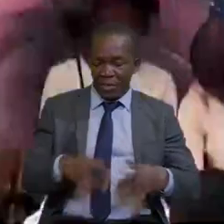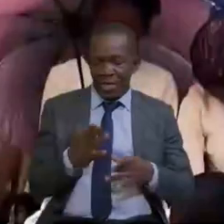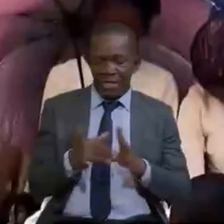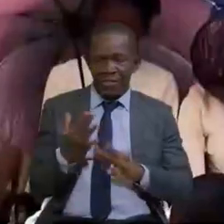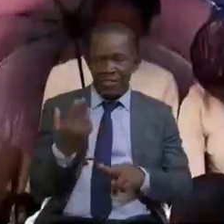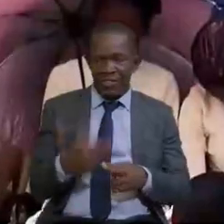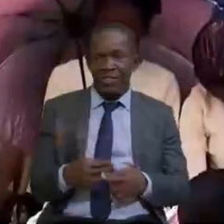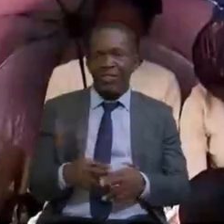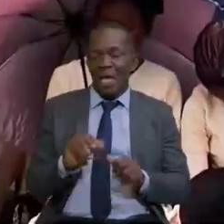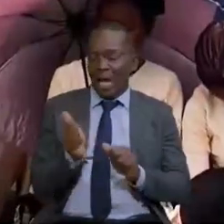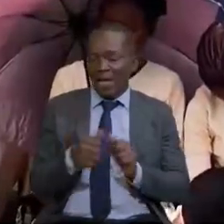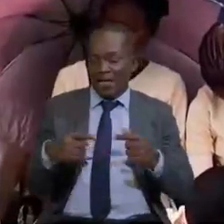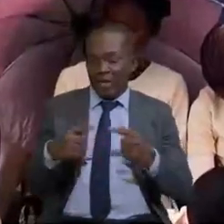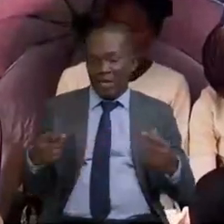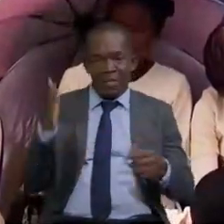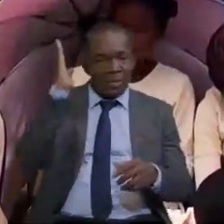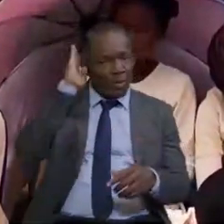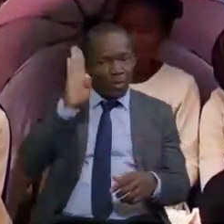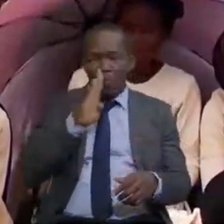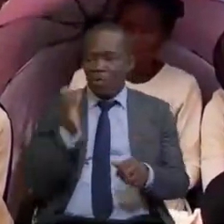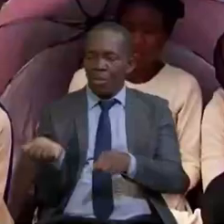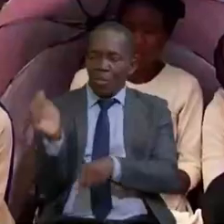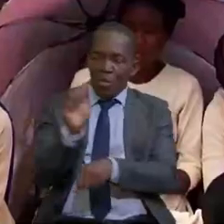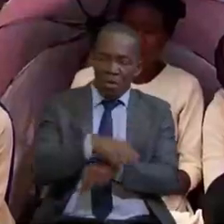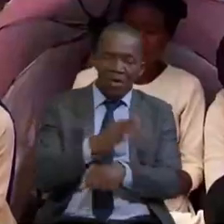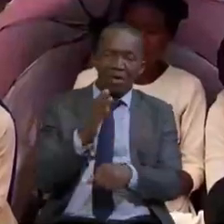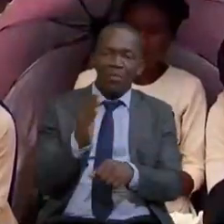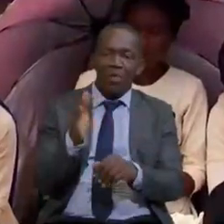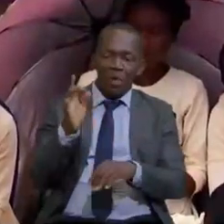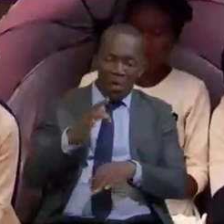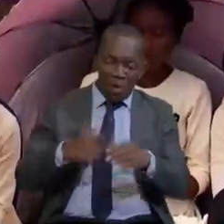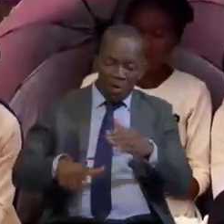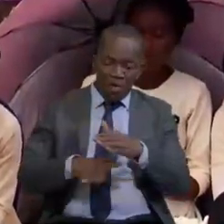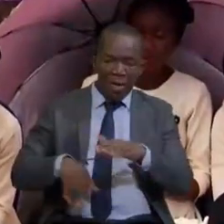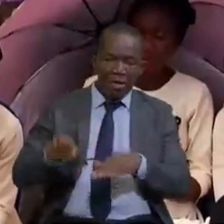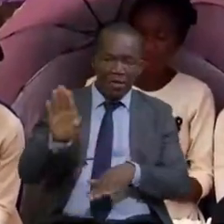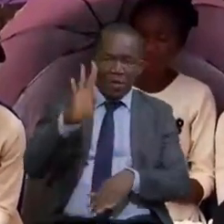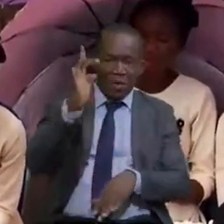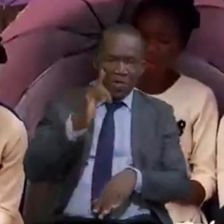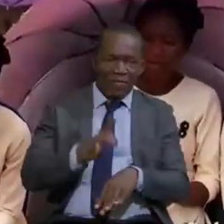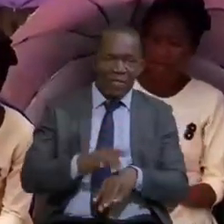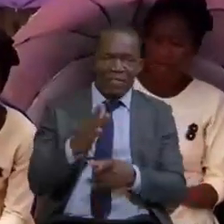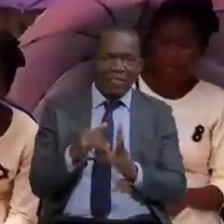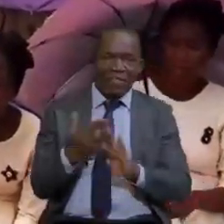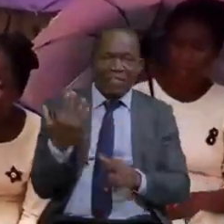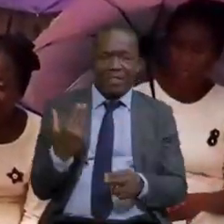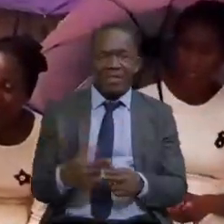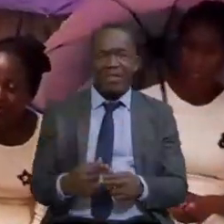sera subjugué et mis sous pied au nom de Jésus.